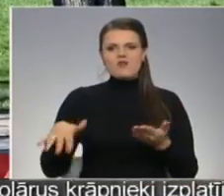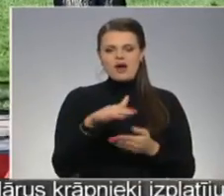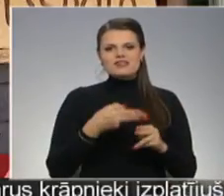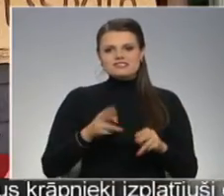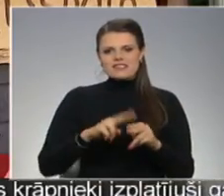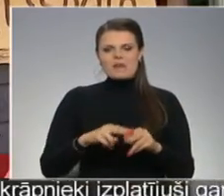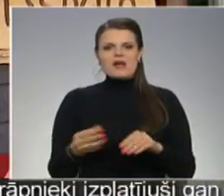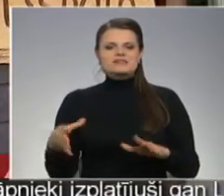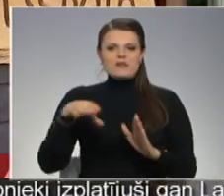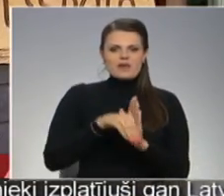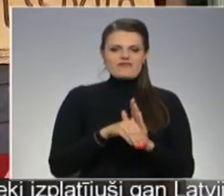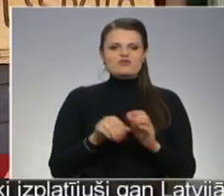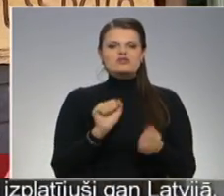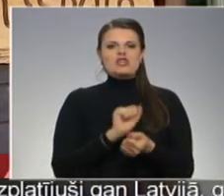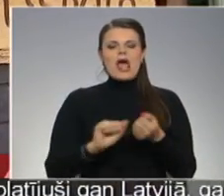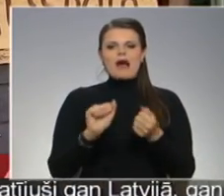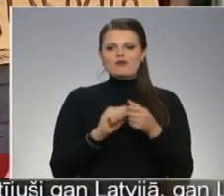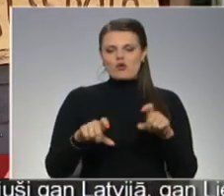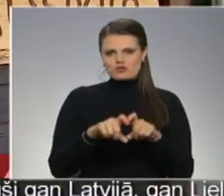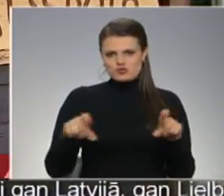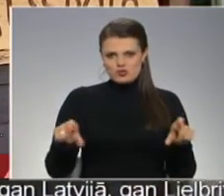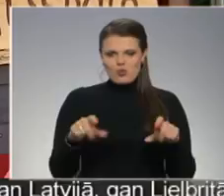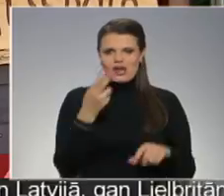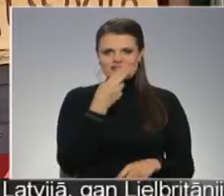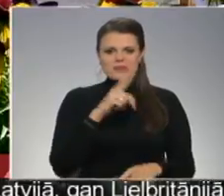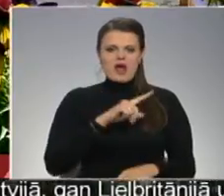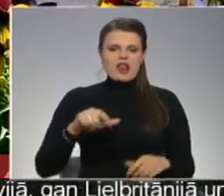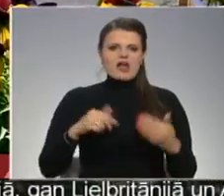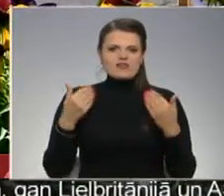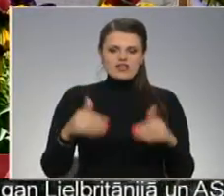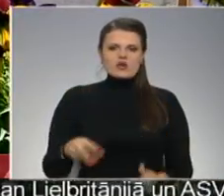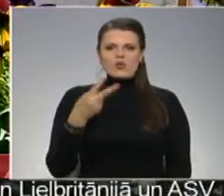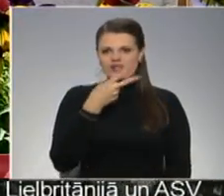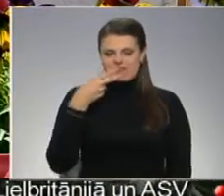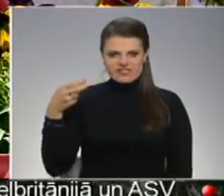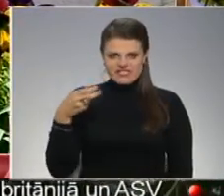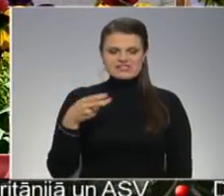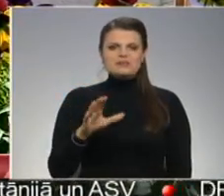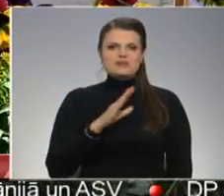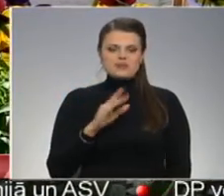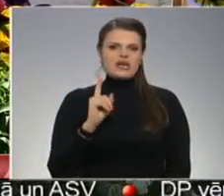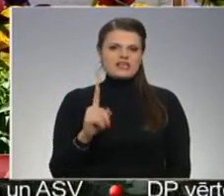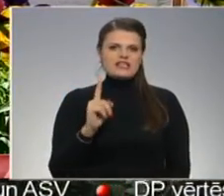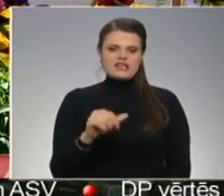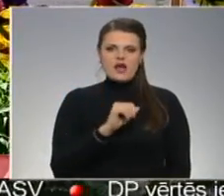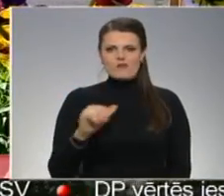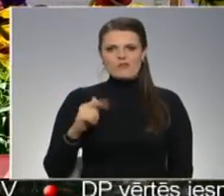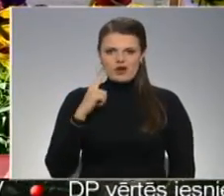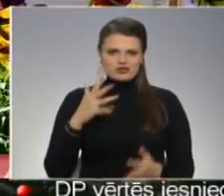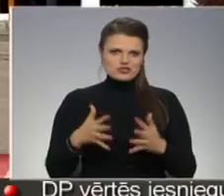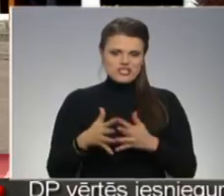Tāpēc pievienošanās ekoskola saimē, kas Latvijā jau sasniegusi gandrīz 200, bijusi tikai